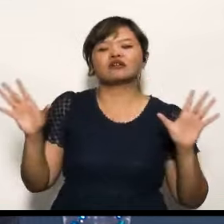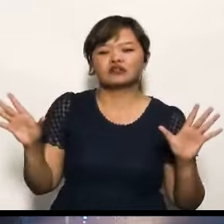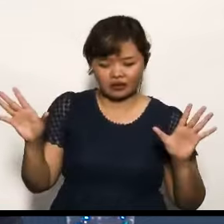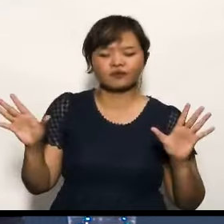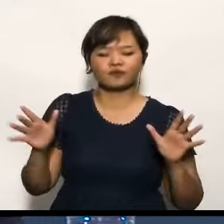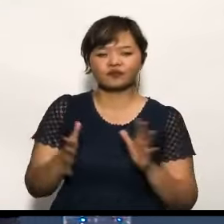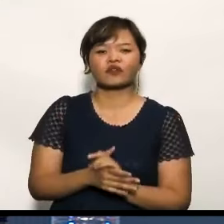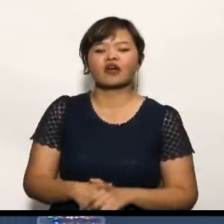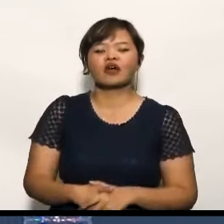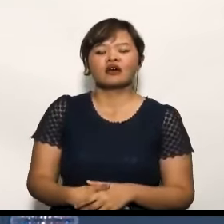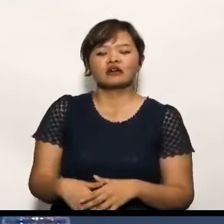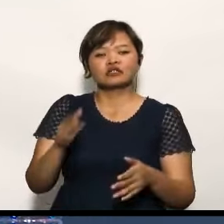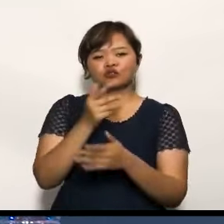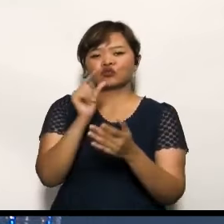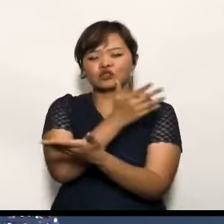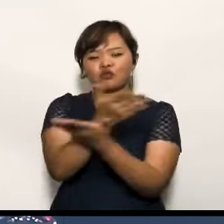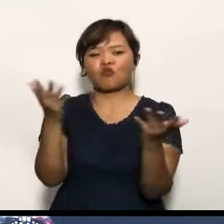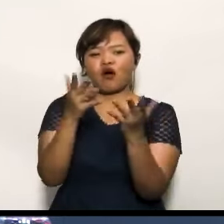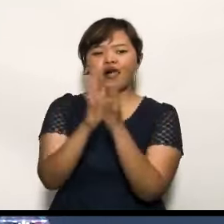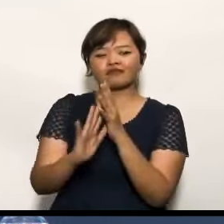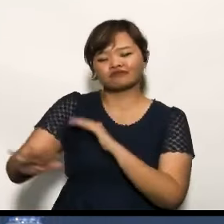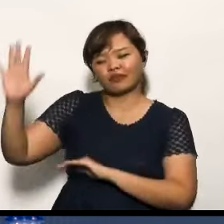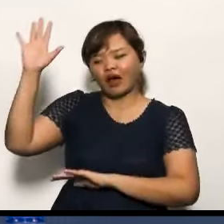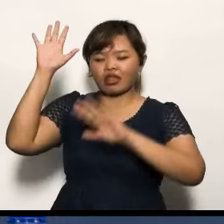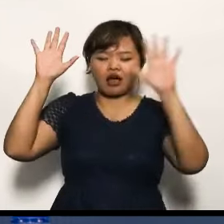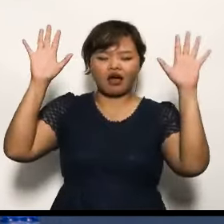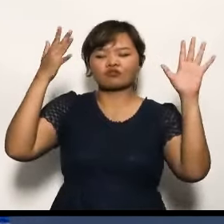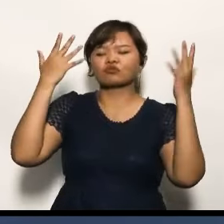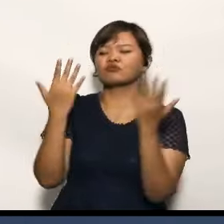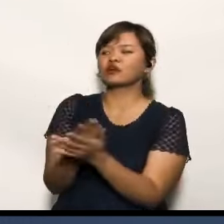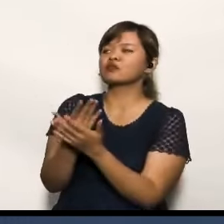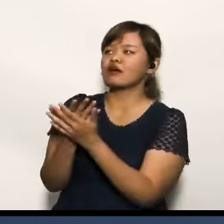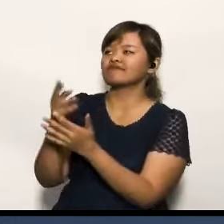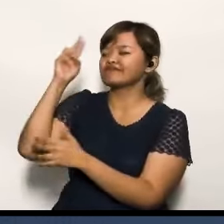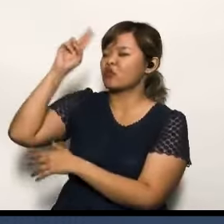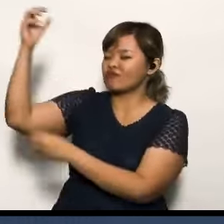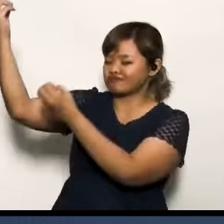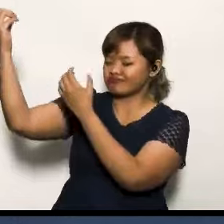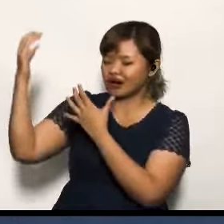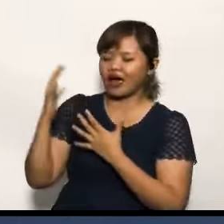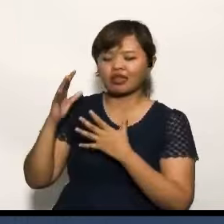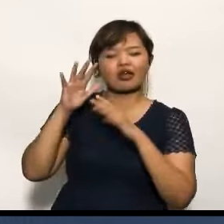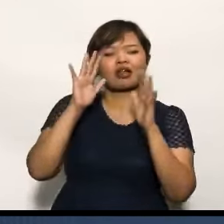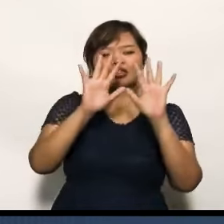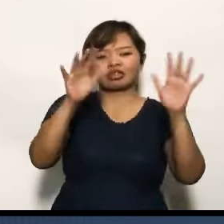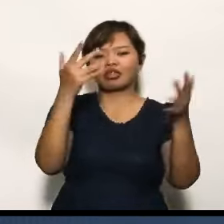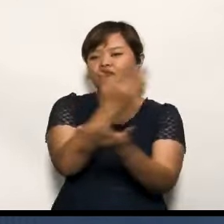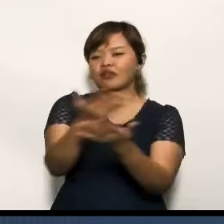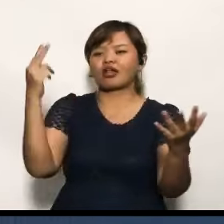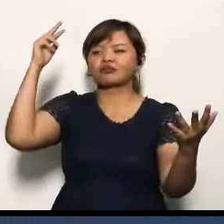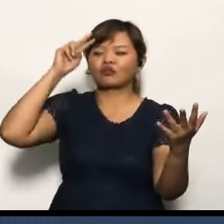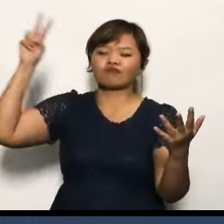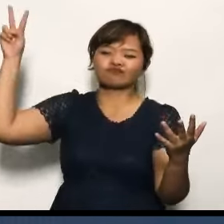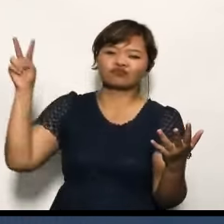kami. Tuhan, aku berdoa untuk setiap tangan terangkat. Aku berdoa untuk berkat ilahi, berkat yang daripada-Mu. Tuhan, Kau lihat setiap tangan-tangan yang